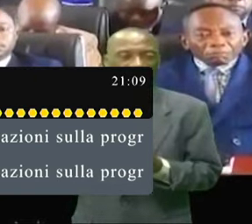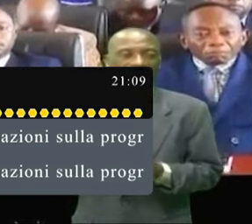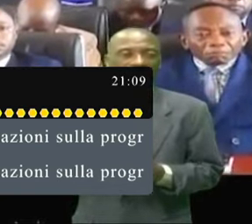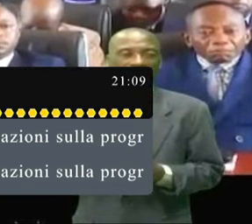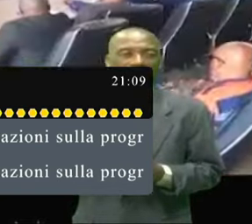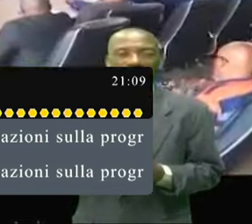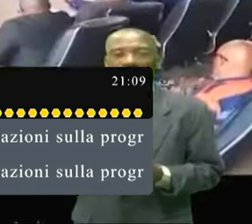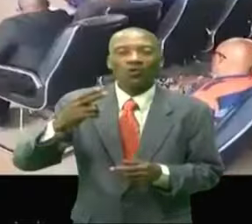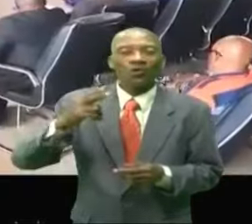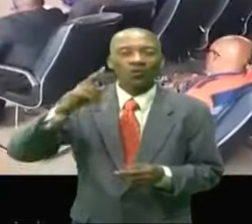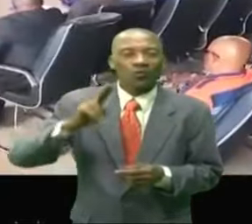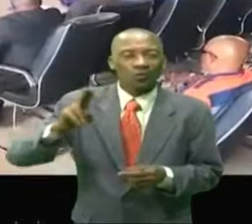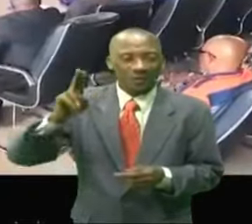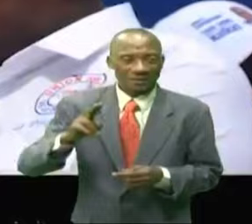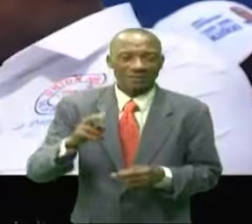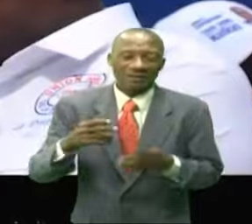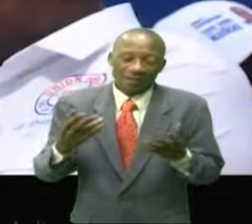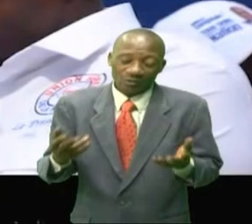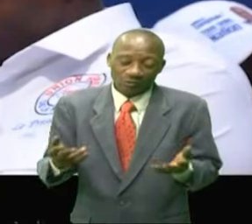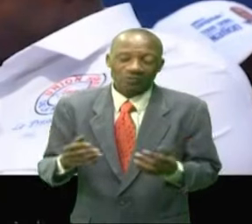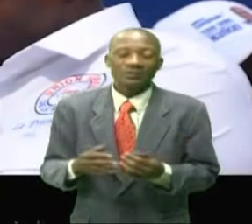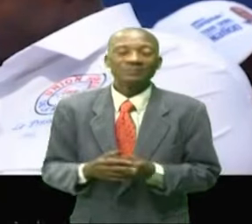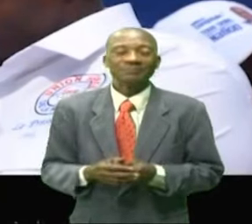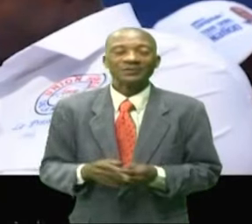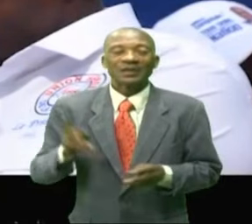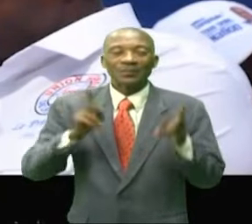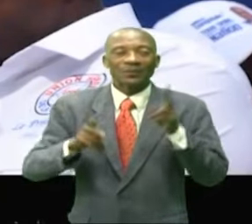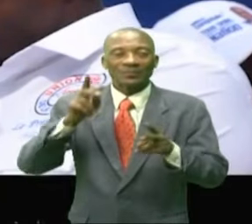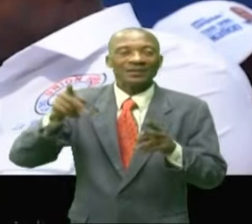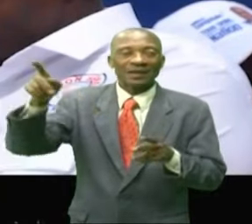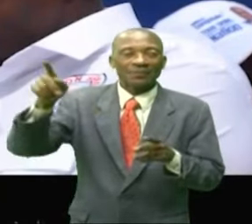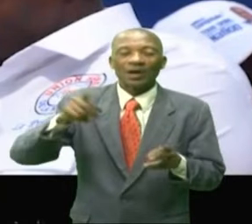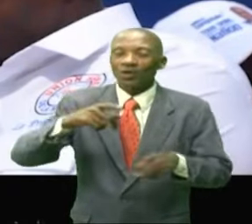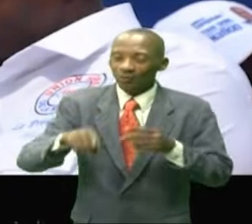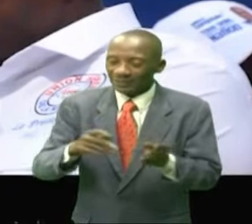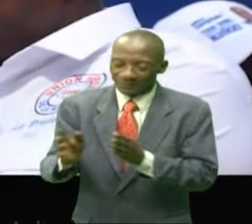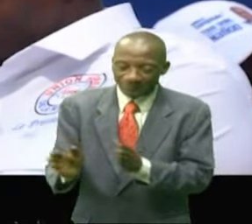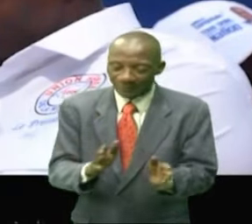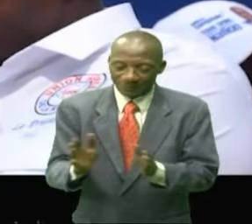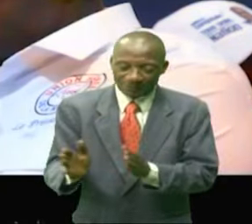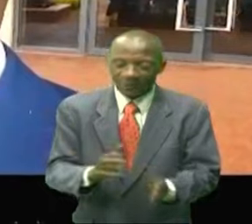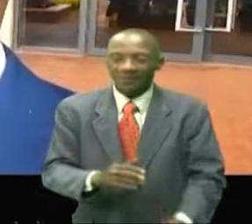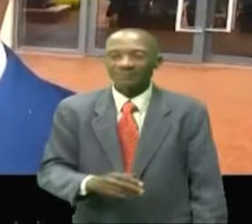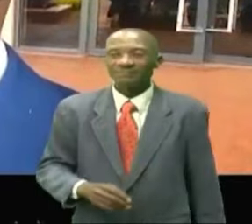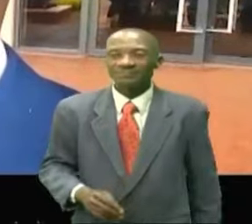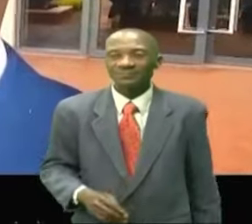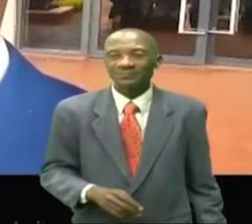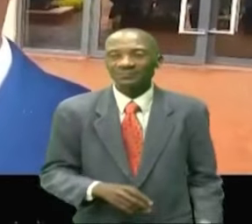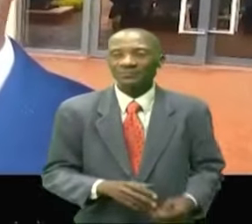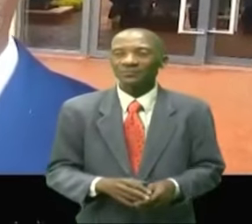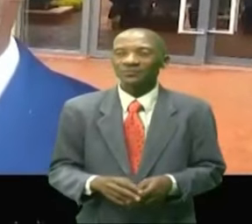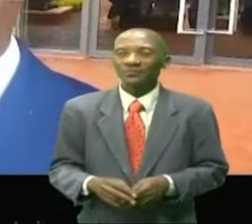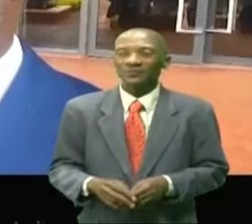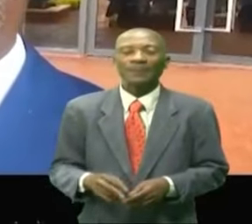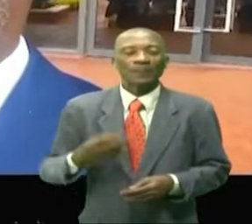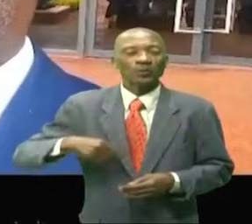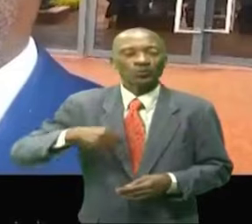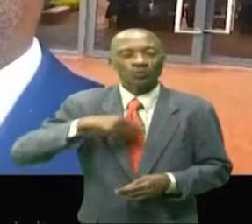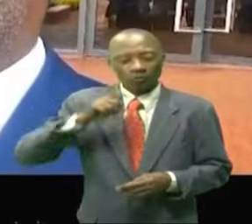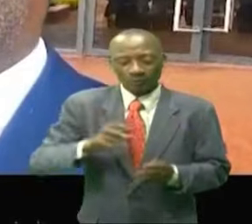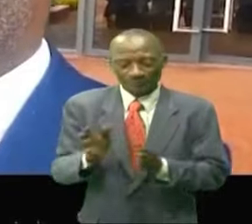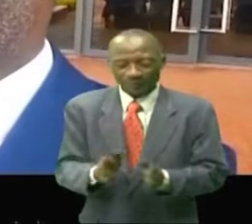d'un premier ministre congolais, Jean-Michel Samalukonde Kenge. Que l'accueil qui sera réservé à la délégation du premier